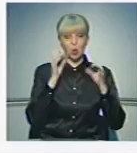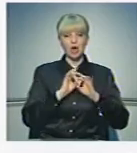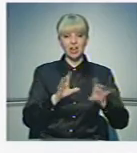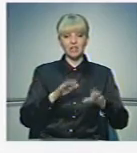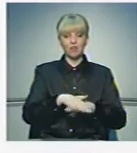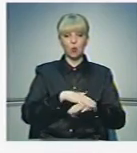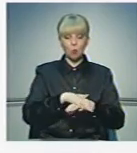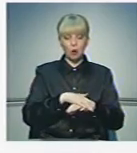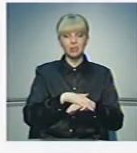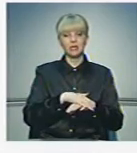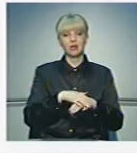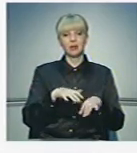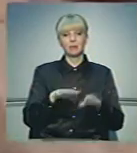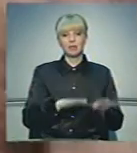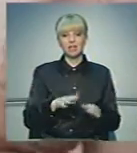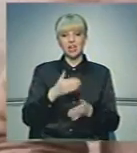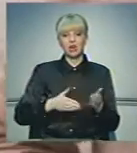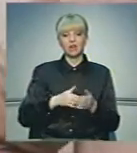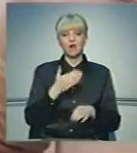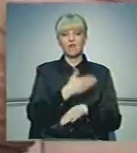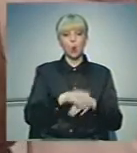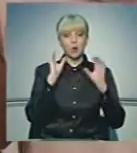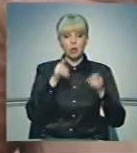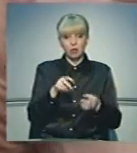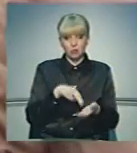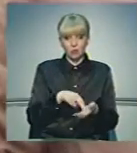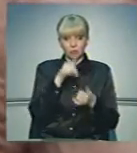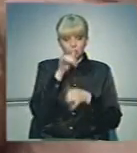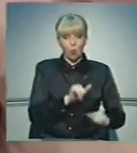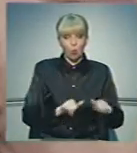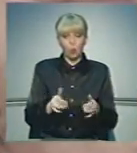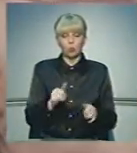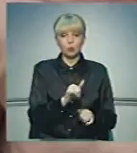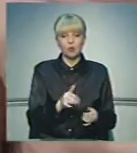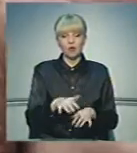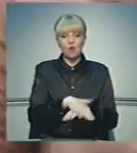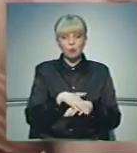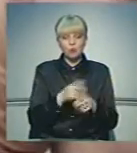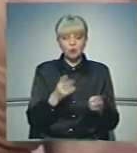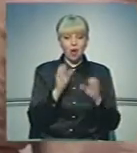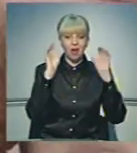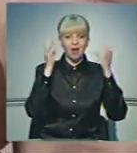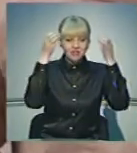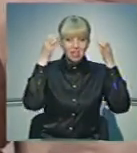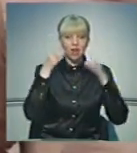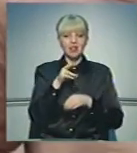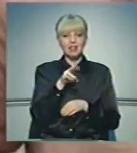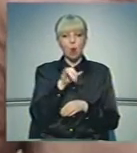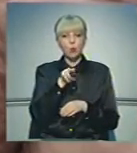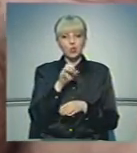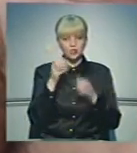та ліквідувати вуличне радіо. Ты стоишь, ты не можешь никуда деться, тебе в общественном месте надо одевать наушники, чтобы